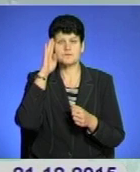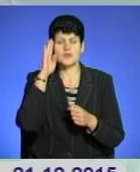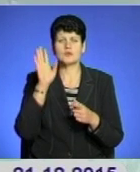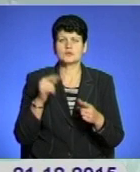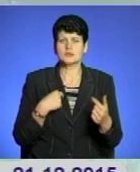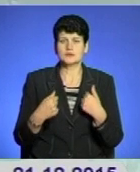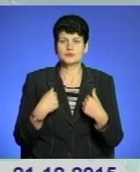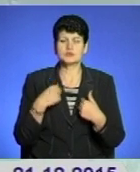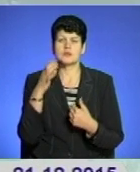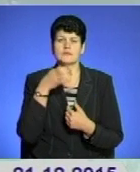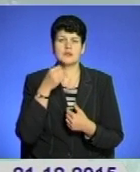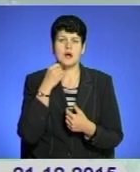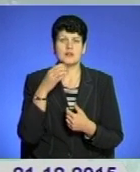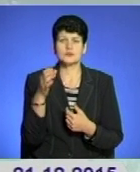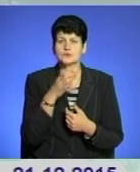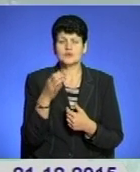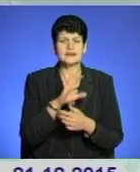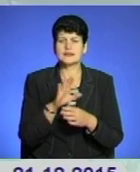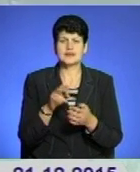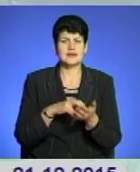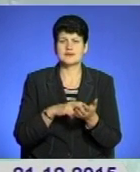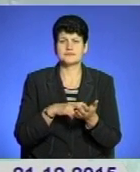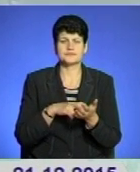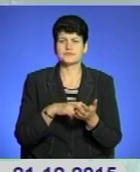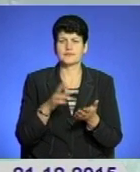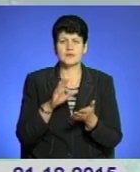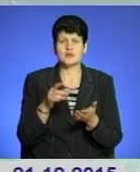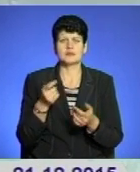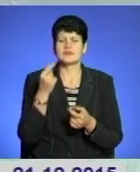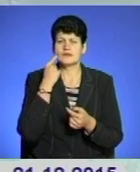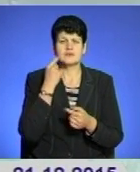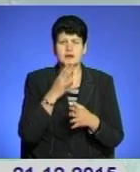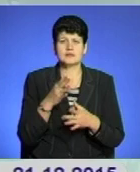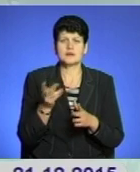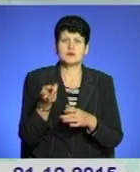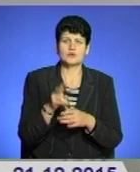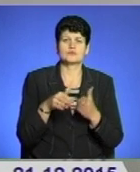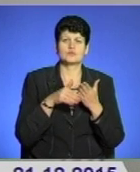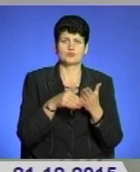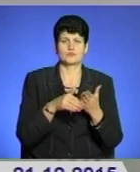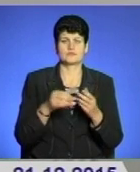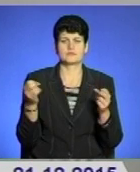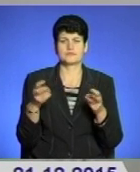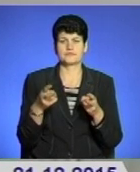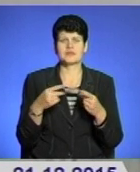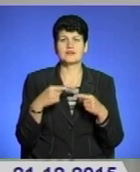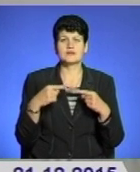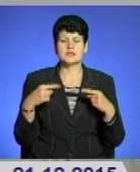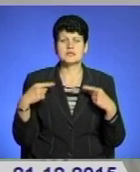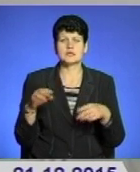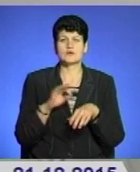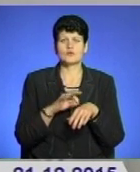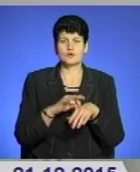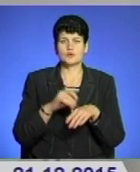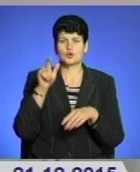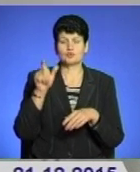від алкогольної залежності, не соромитися і не боятися, а звертатися за допомогою до фахівців. При будь-якій хворобі людина повинна